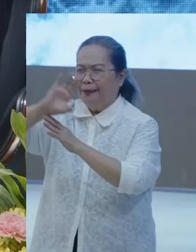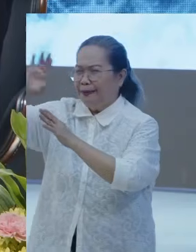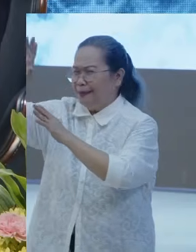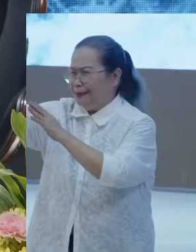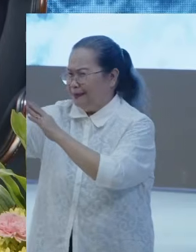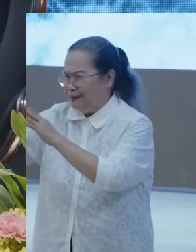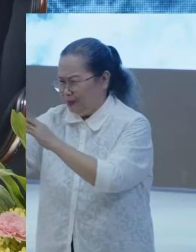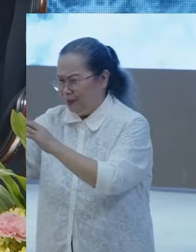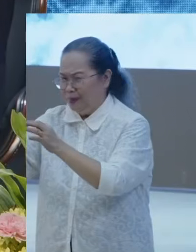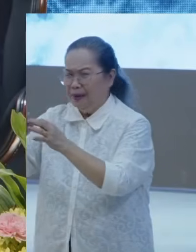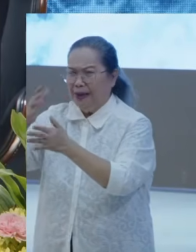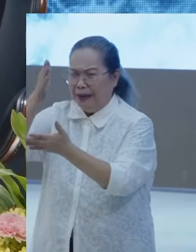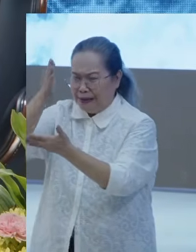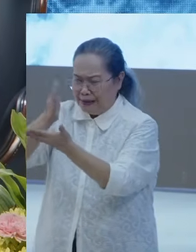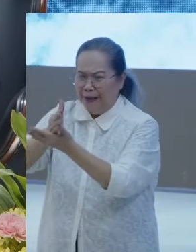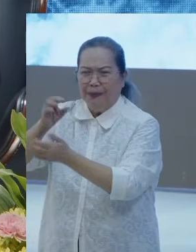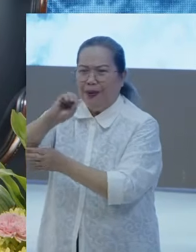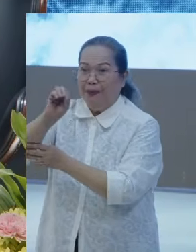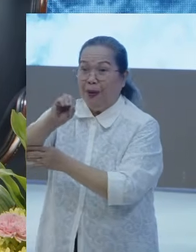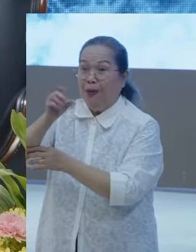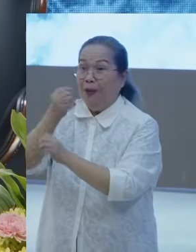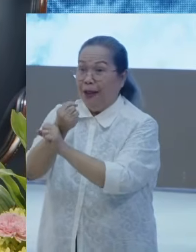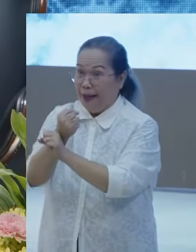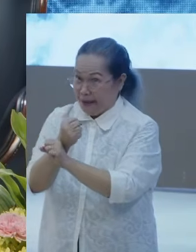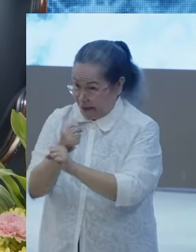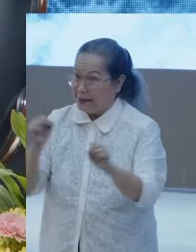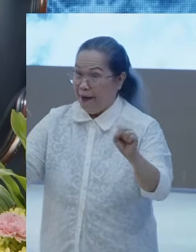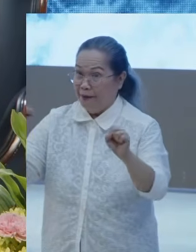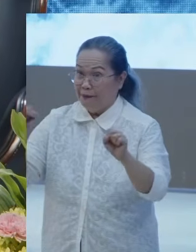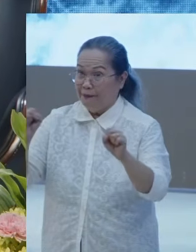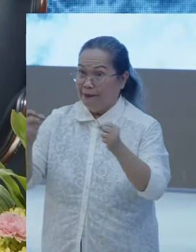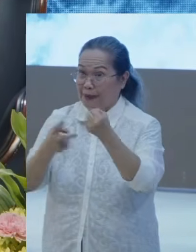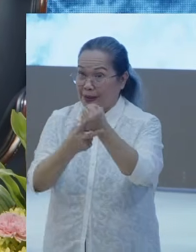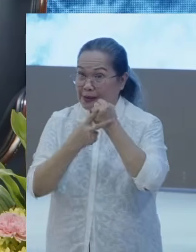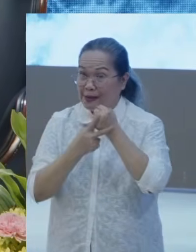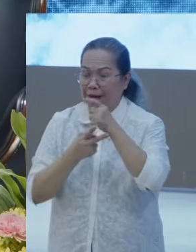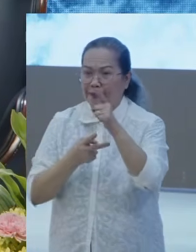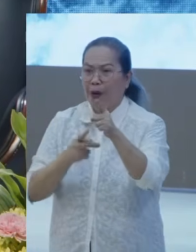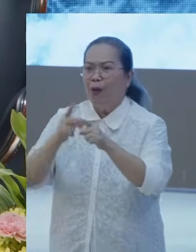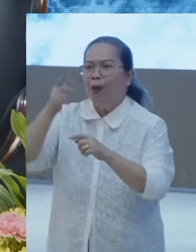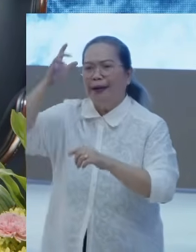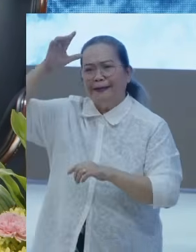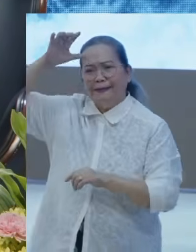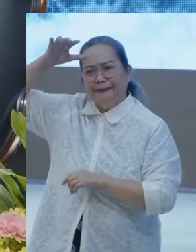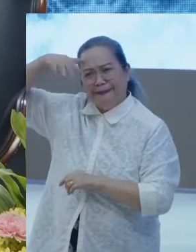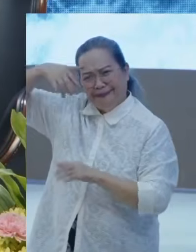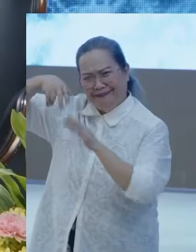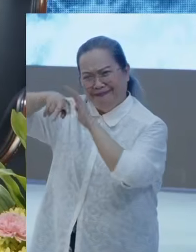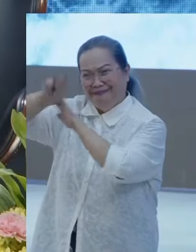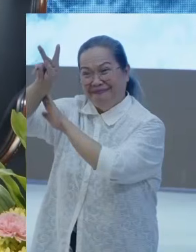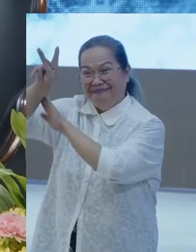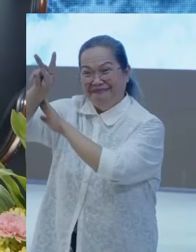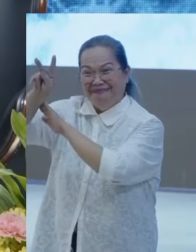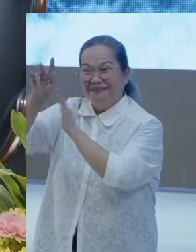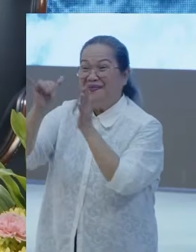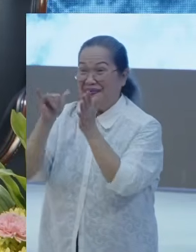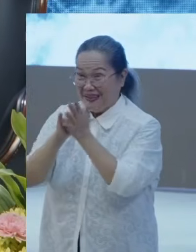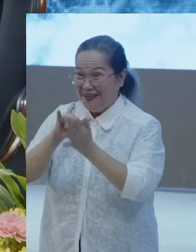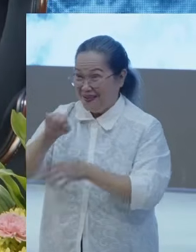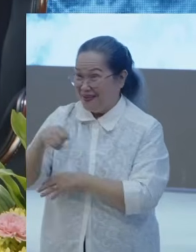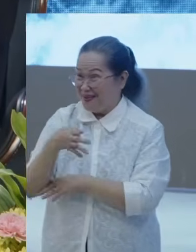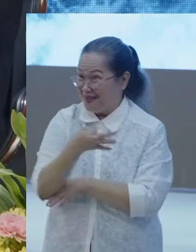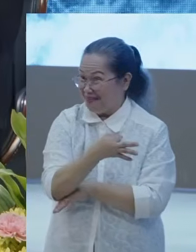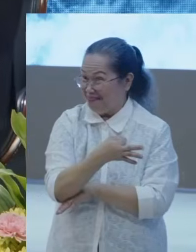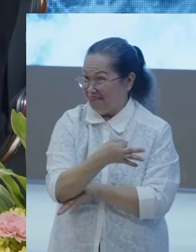kanyang pagligtas sa isang pasaway na propeta at sa mga hindi kumikilala sa